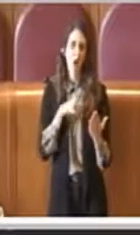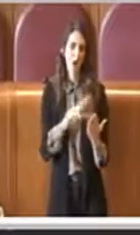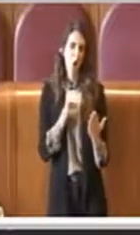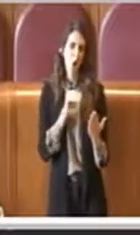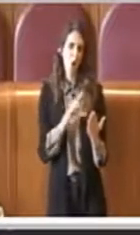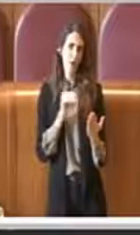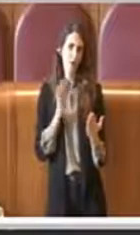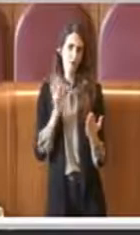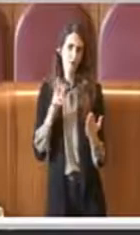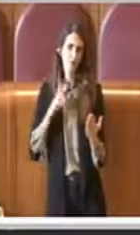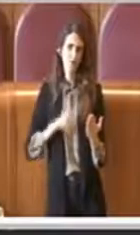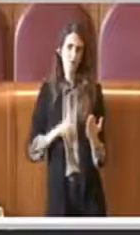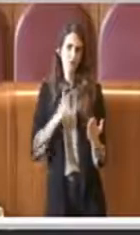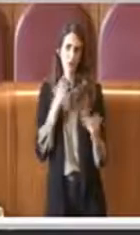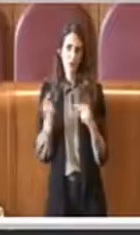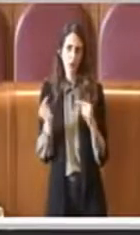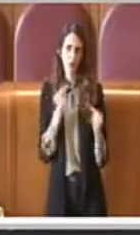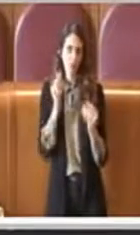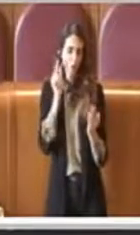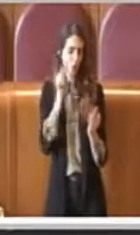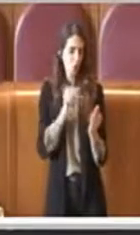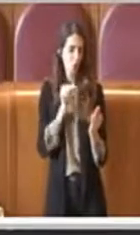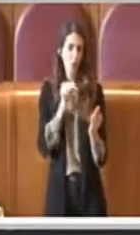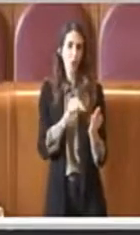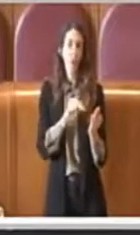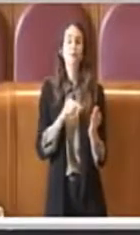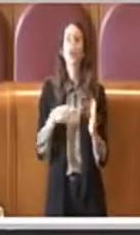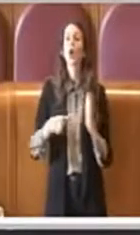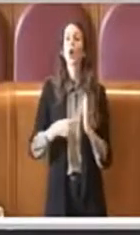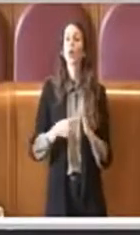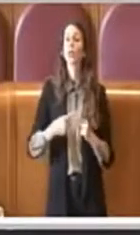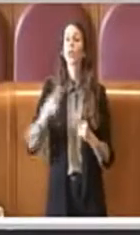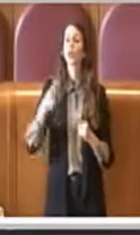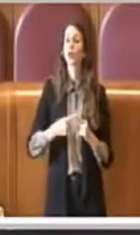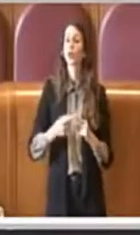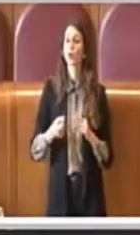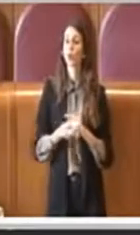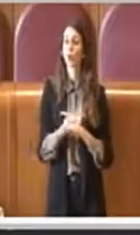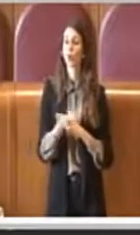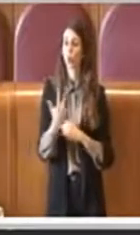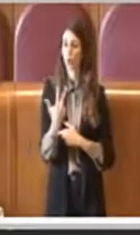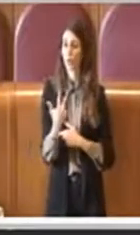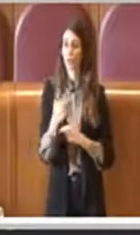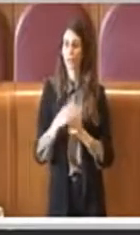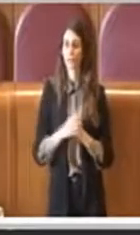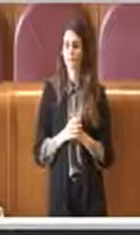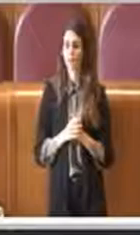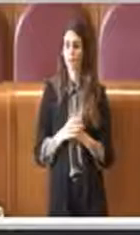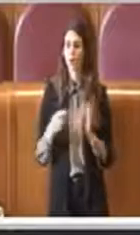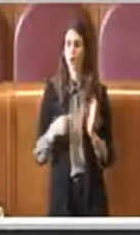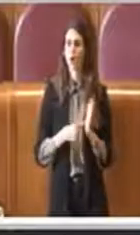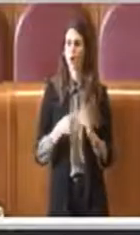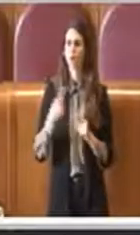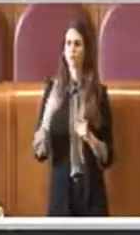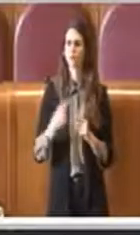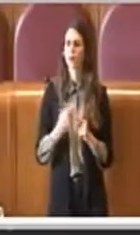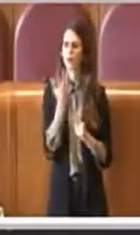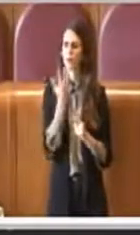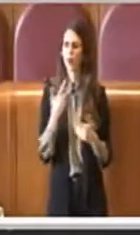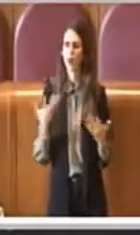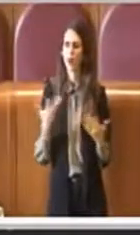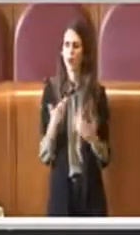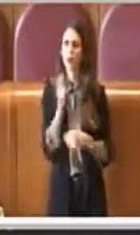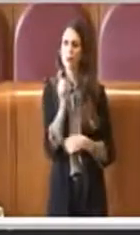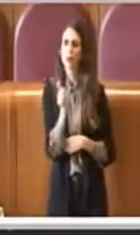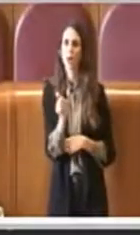qui. E, allora, ordine del giorno numero 3, questo diciamo così, con un termine cinematografico,